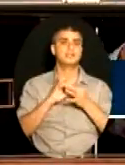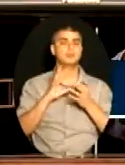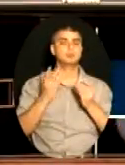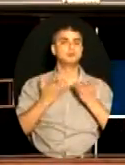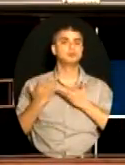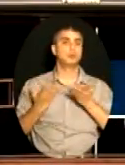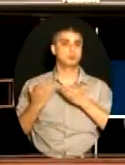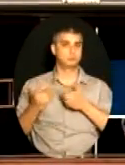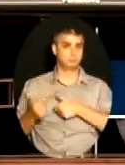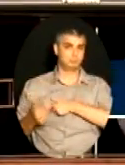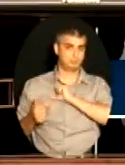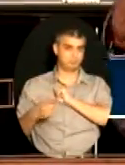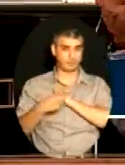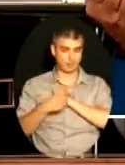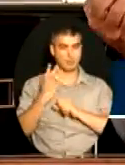השירות הביטחון הוא מצוין.